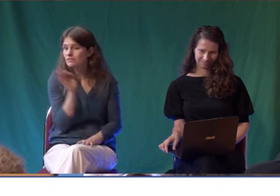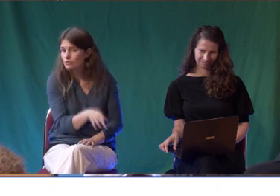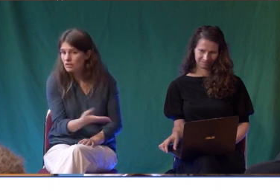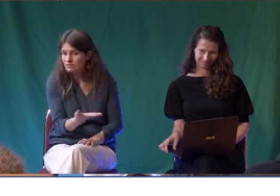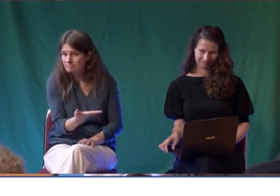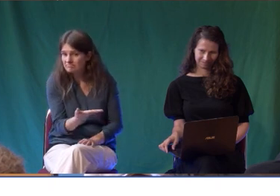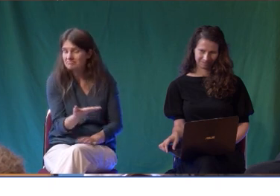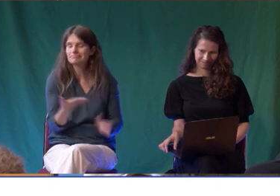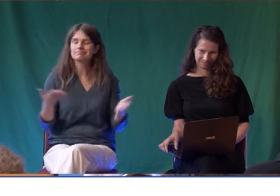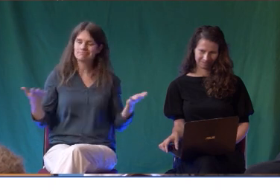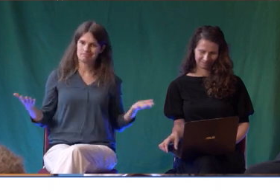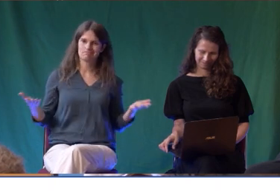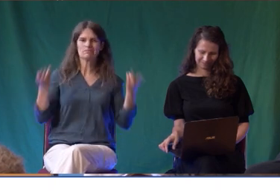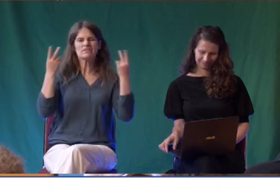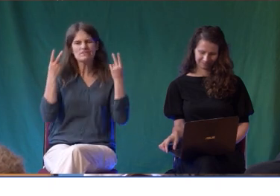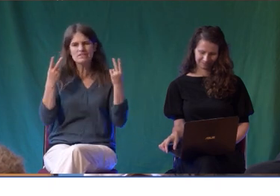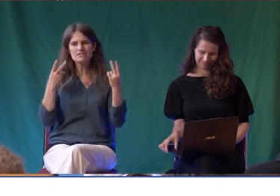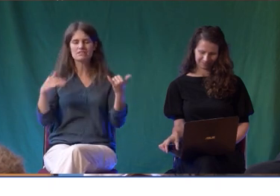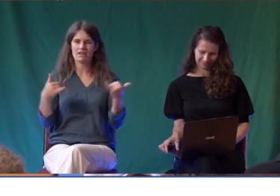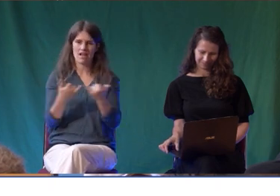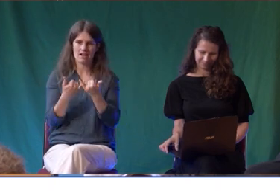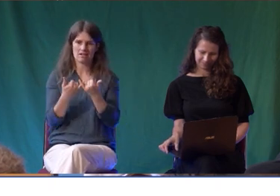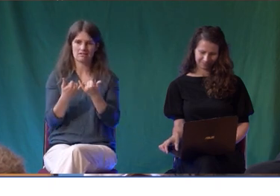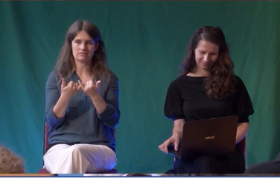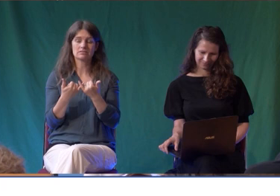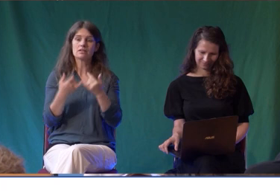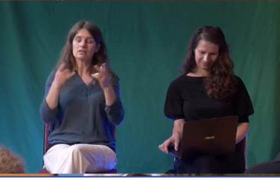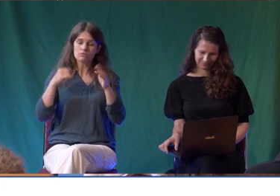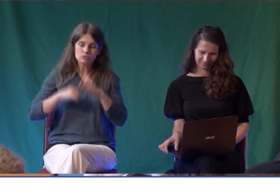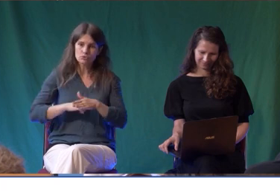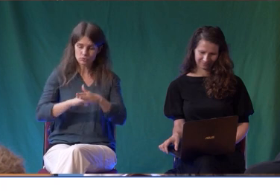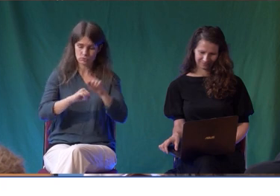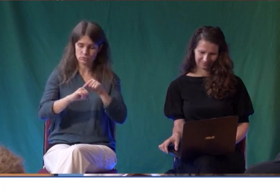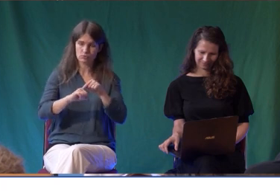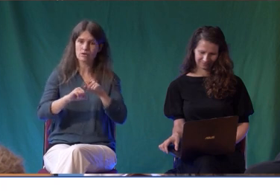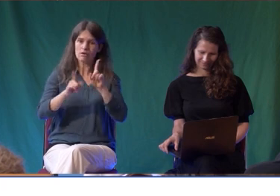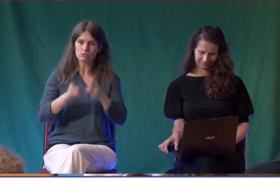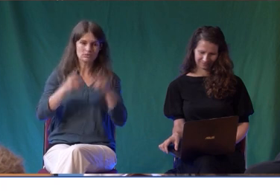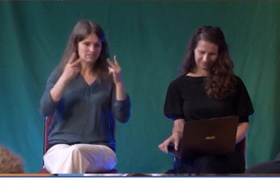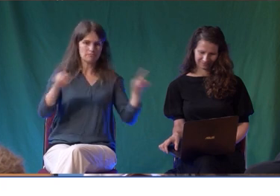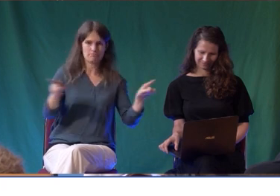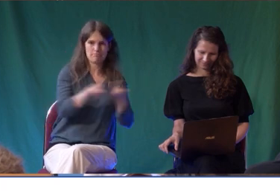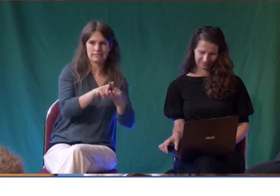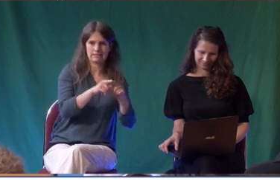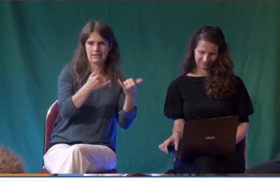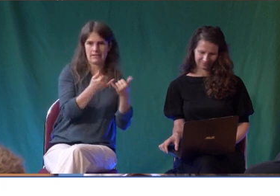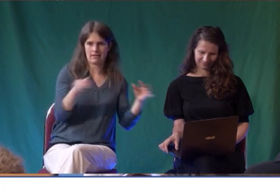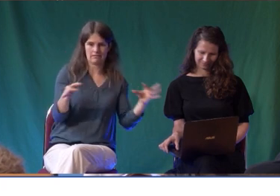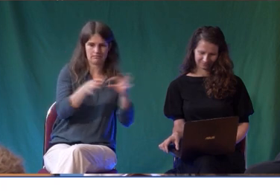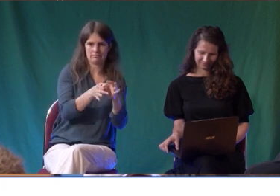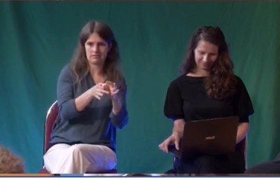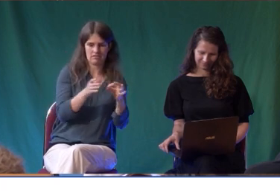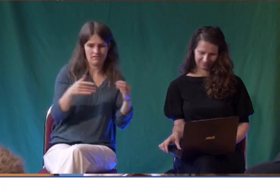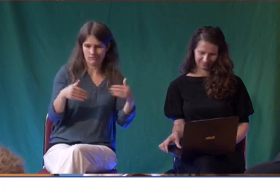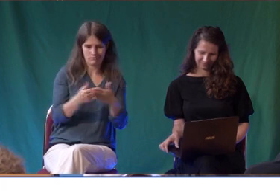wichtig ist Eltern müssen die Unterstützung bekommen die sie brauchen das steht auch im Gesetz